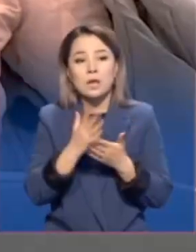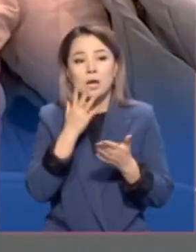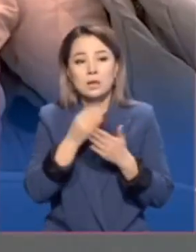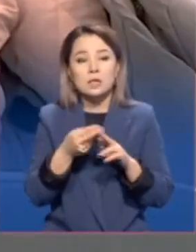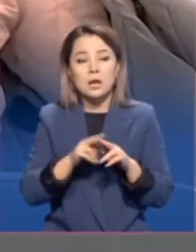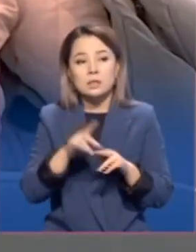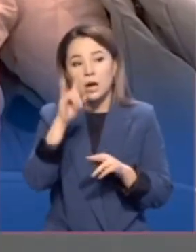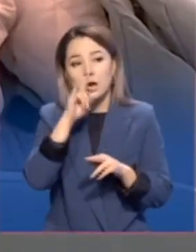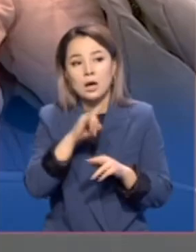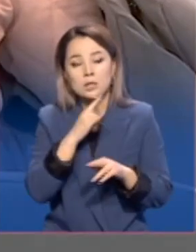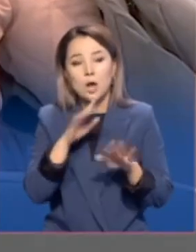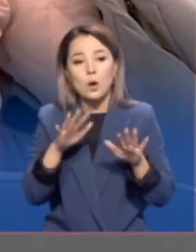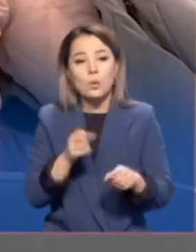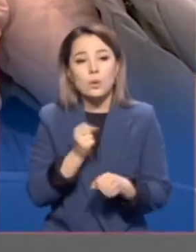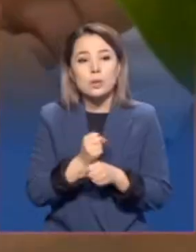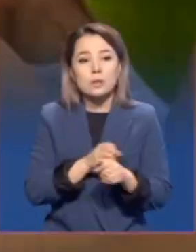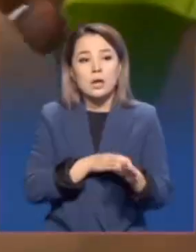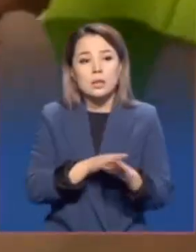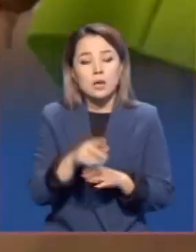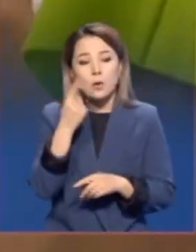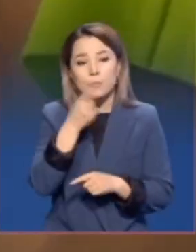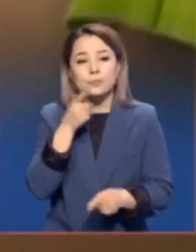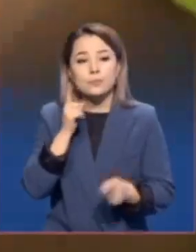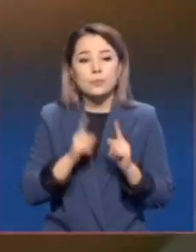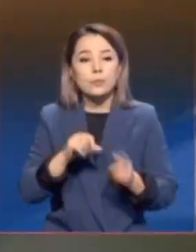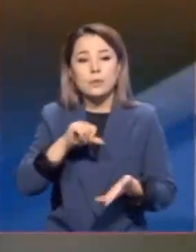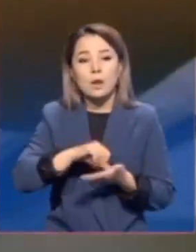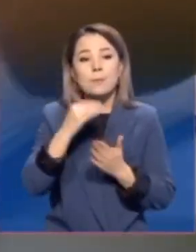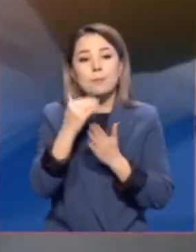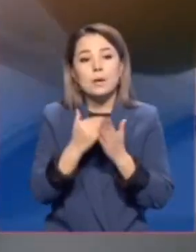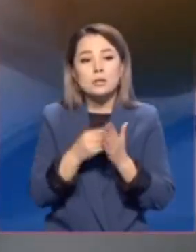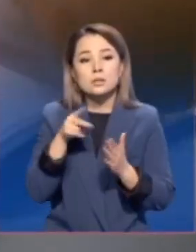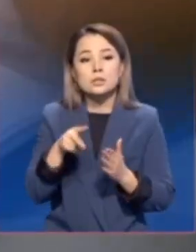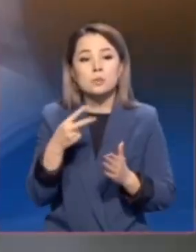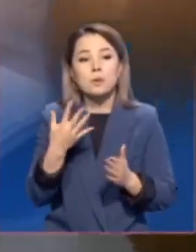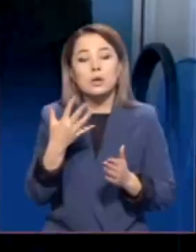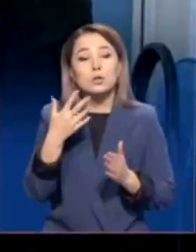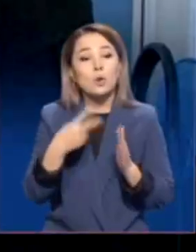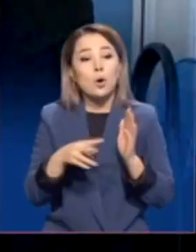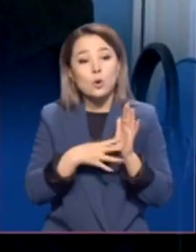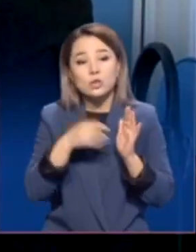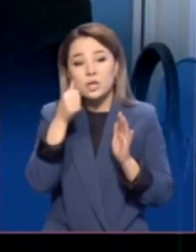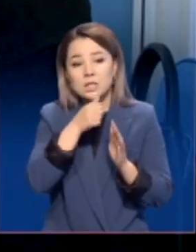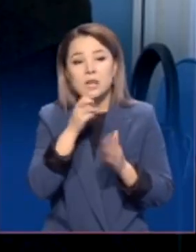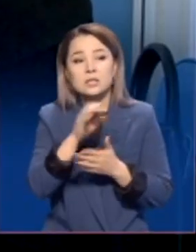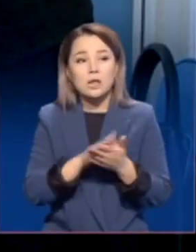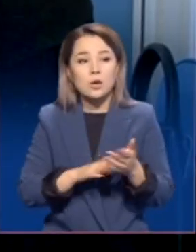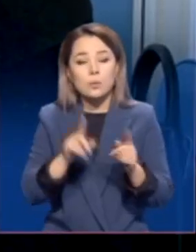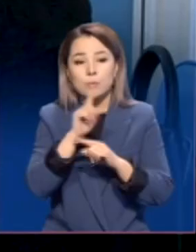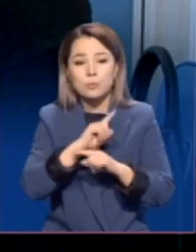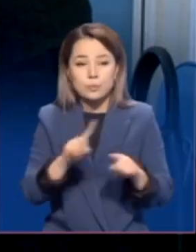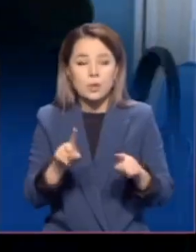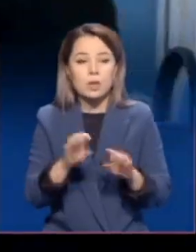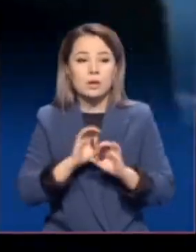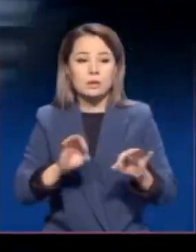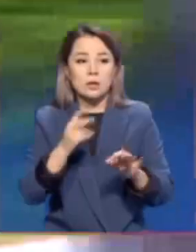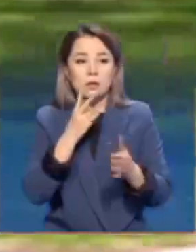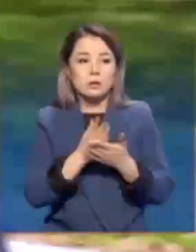саналатын Қазақстан орнықтылық қорының ресми өкілі бағдарлама 2029 жылға дейін жалғаспайтынын меңзегендей